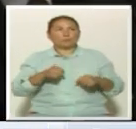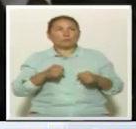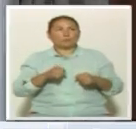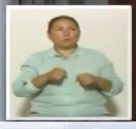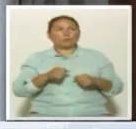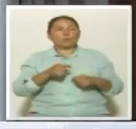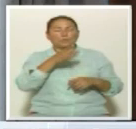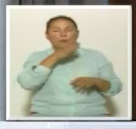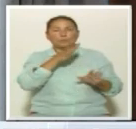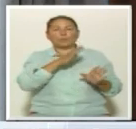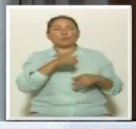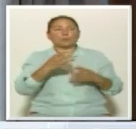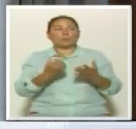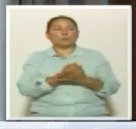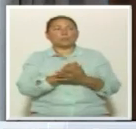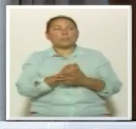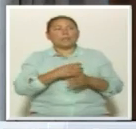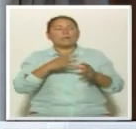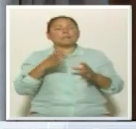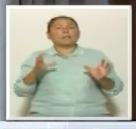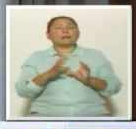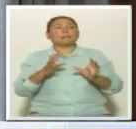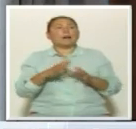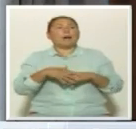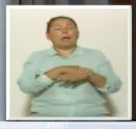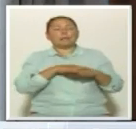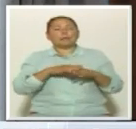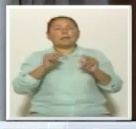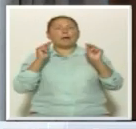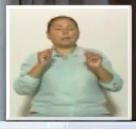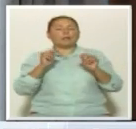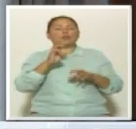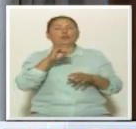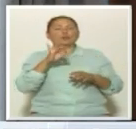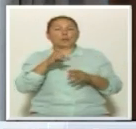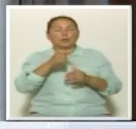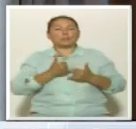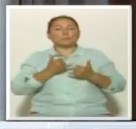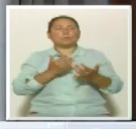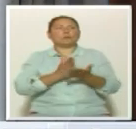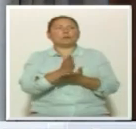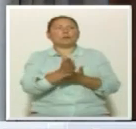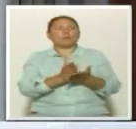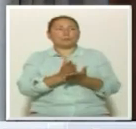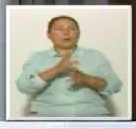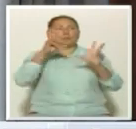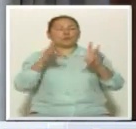келе жатыр. Елдің конституциясы мен заңдарын сақтауға, халқына адал да білікті қызмет етуге салтанатты түрде ант